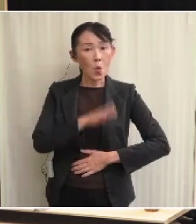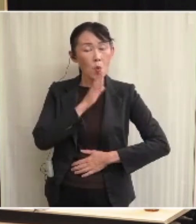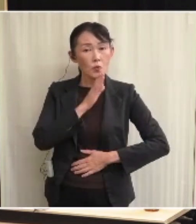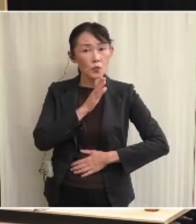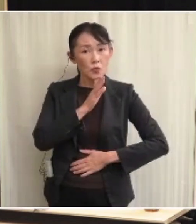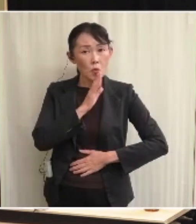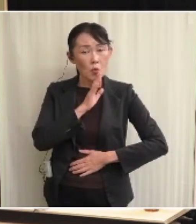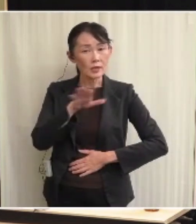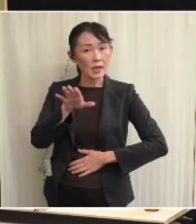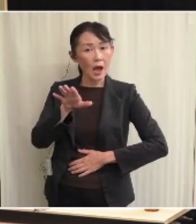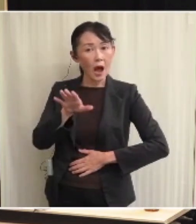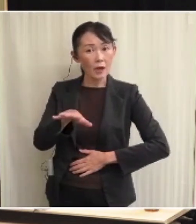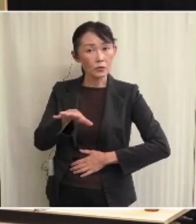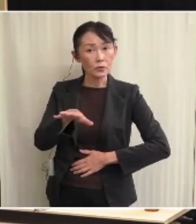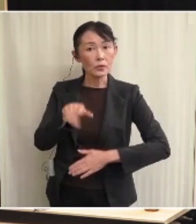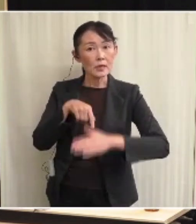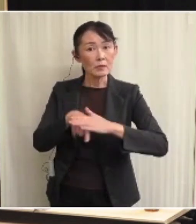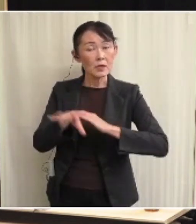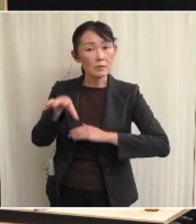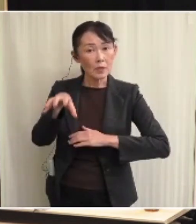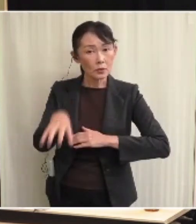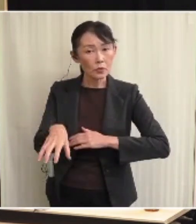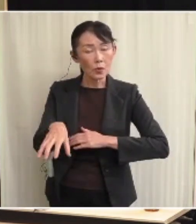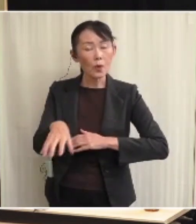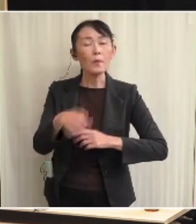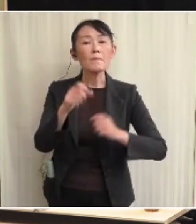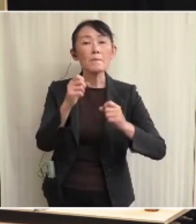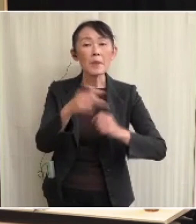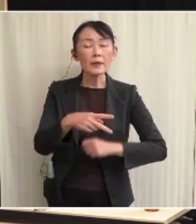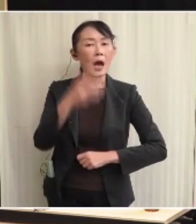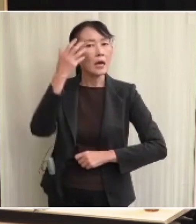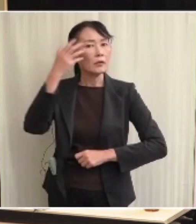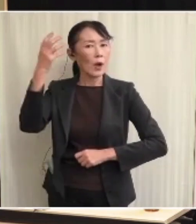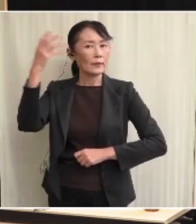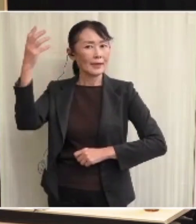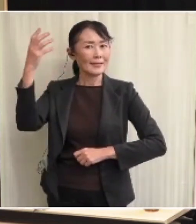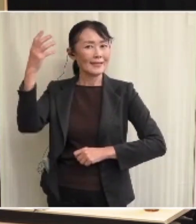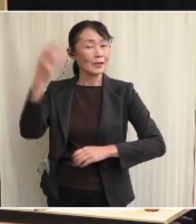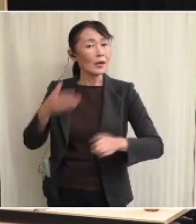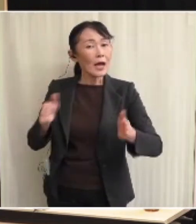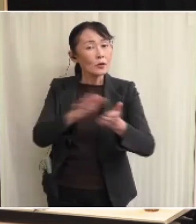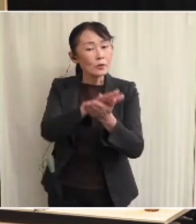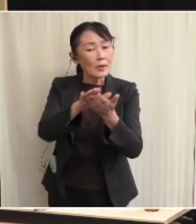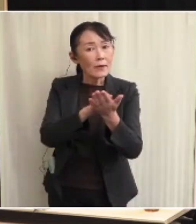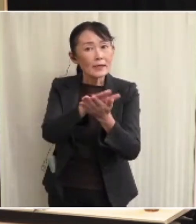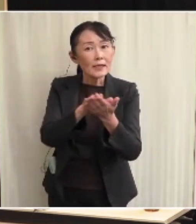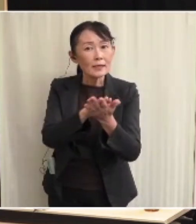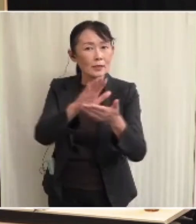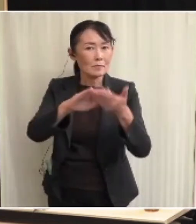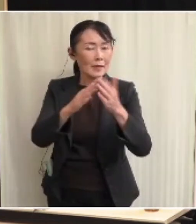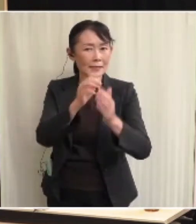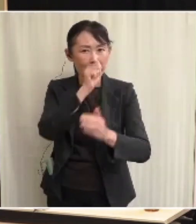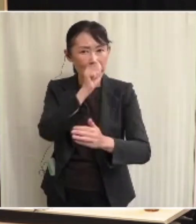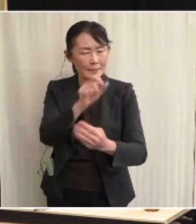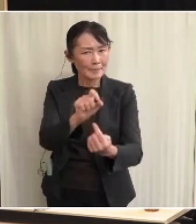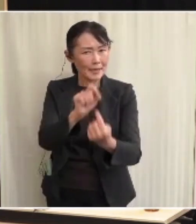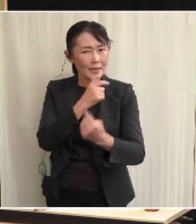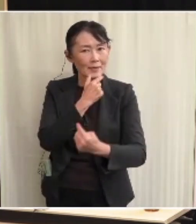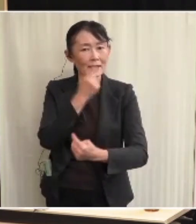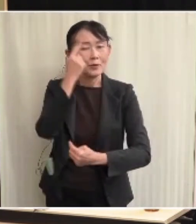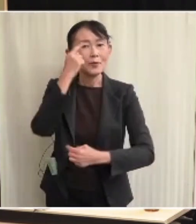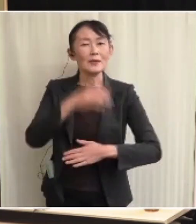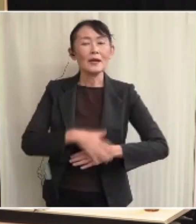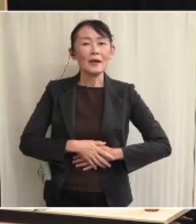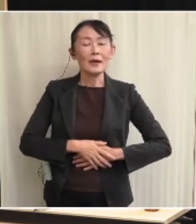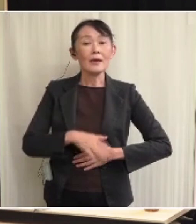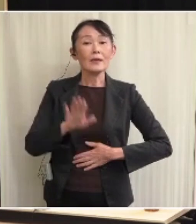それからファンタジーの要素とか組み合わさっているところっていうのが非常に重要なんですね。でそれは作品によっていろいろ違います。